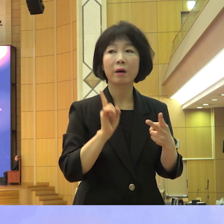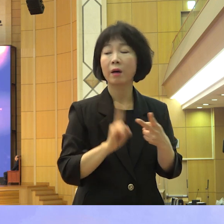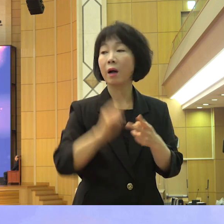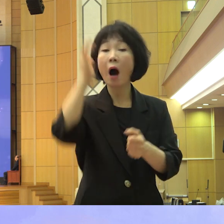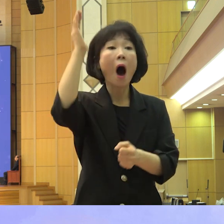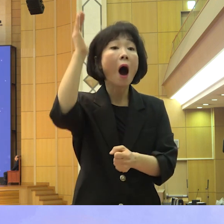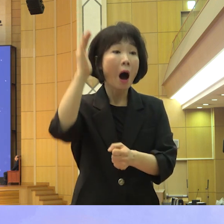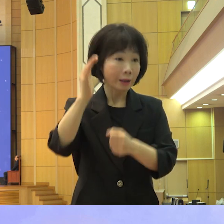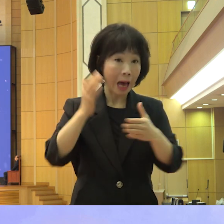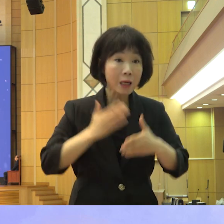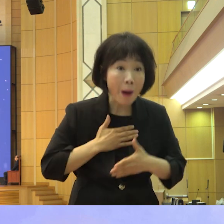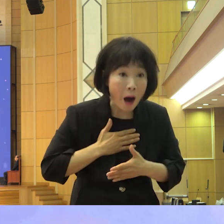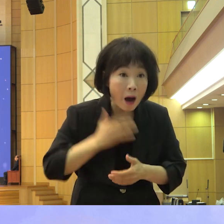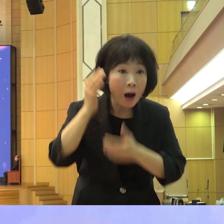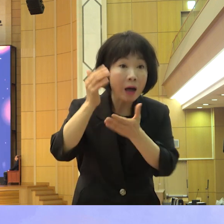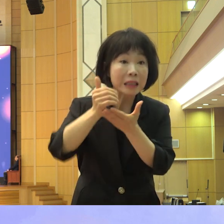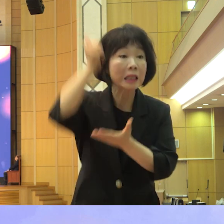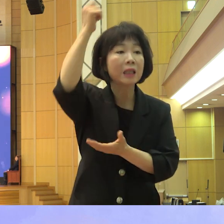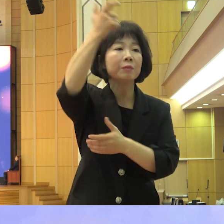어디서나